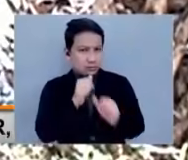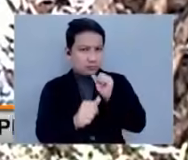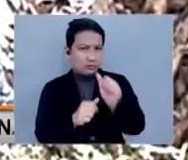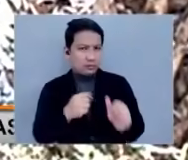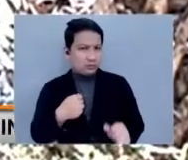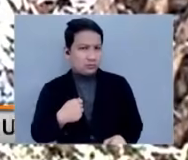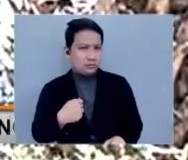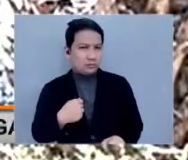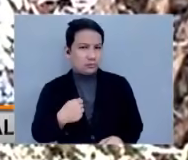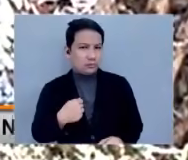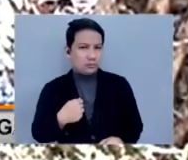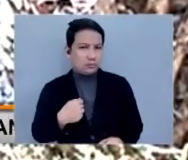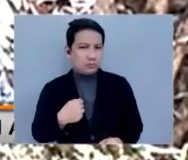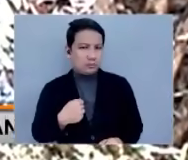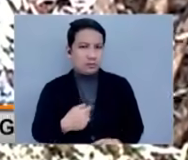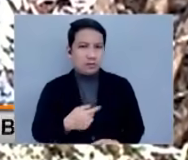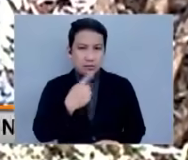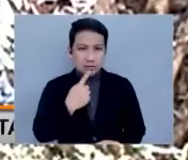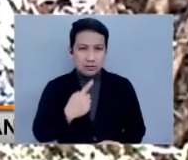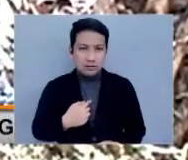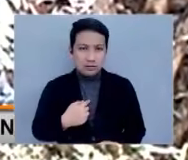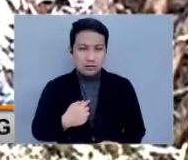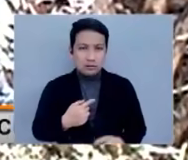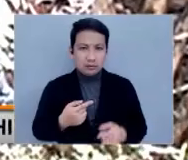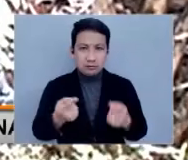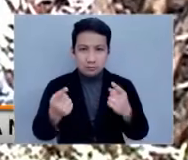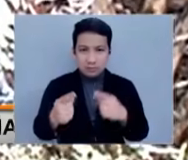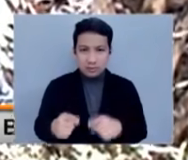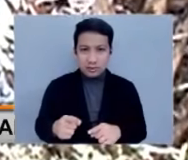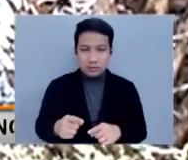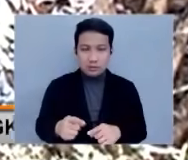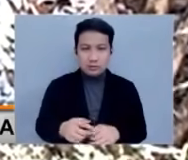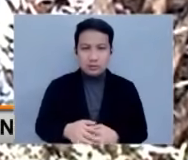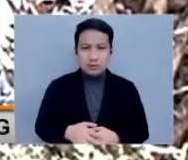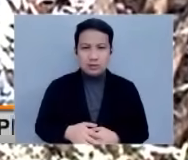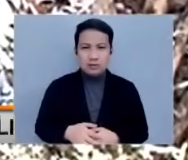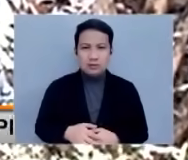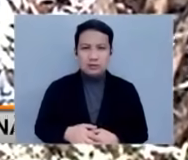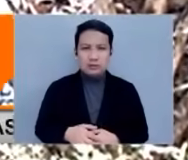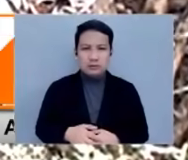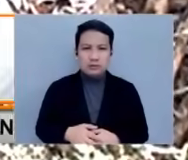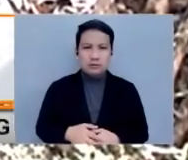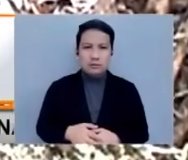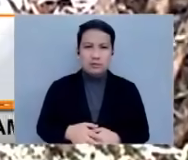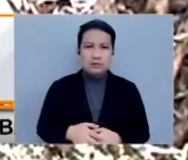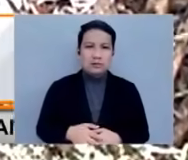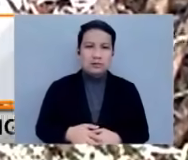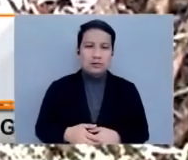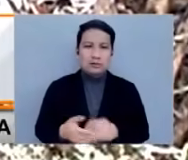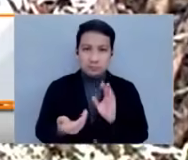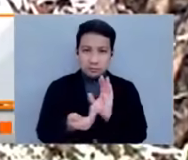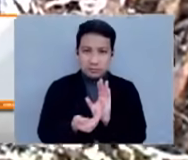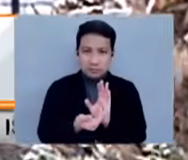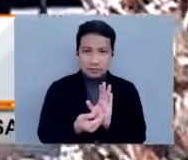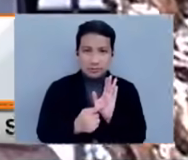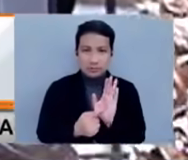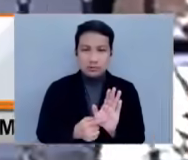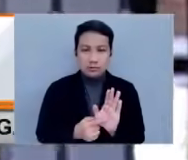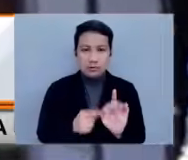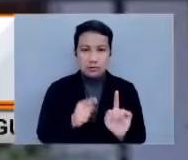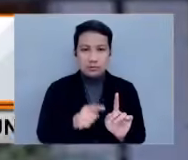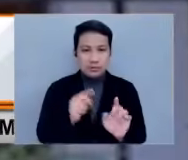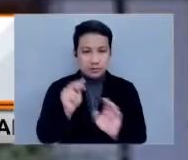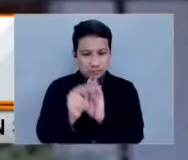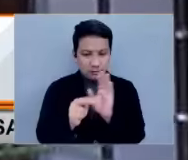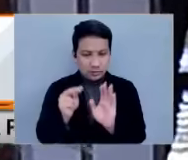are saddened na ganun yung nangyari, pero we have evidence to show, no? Yung video evidence